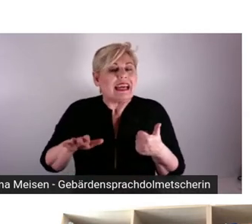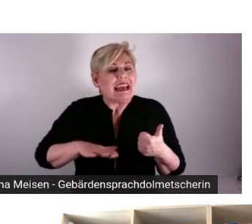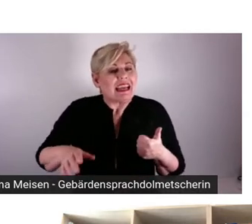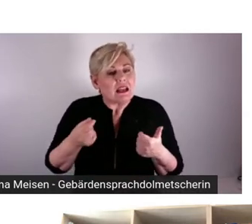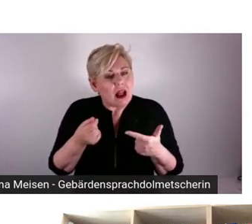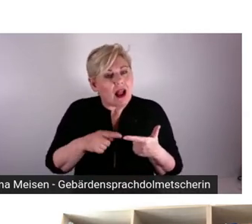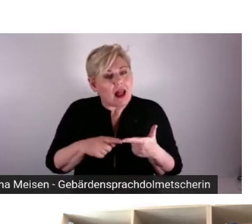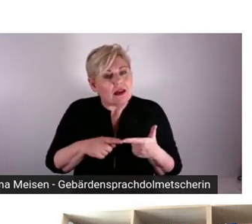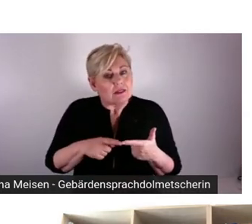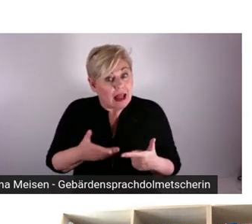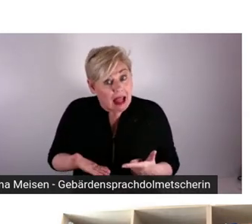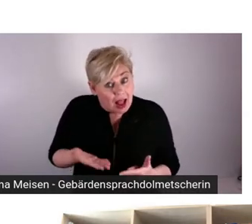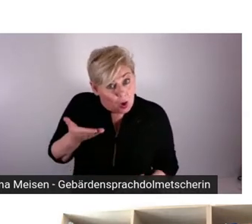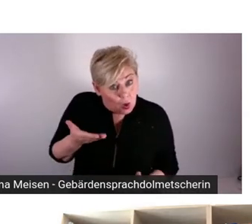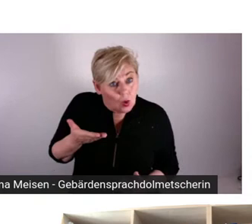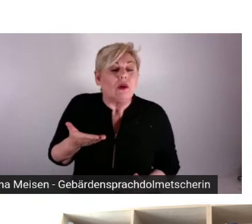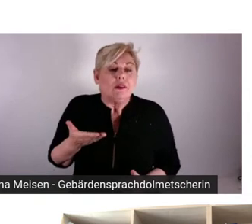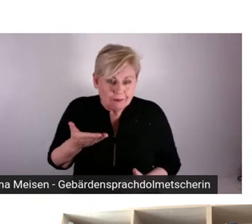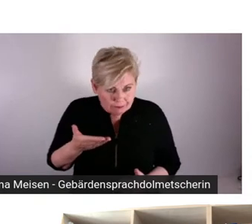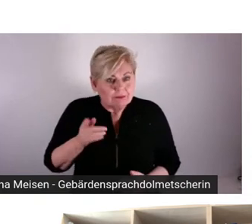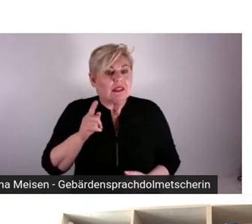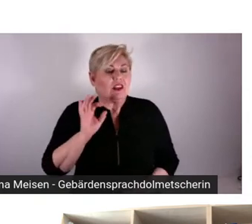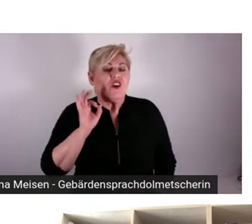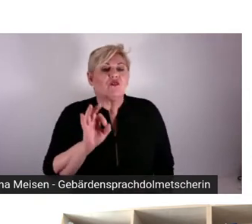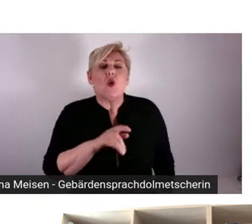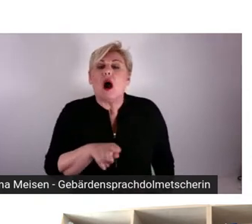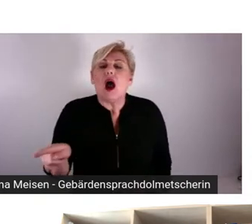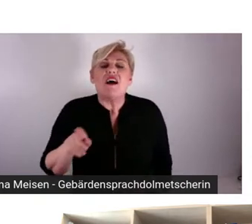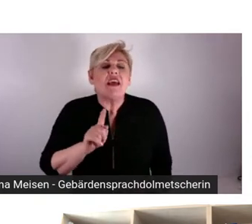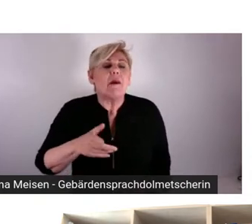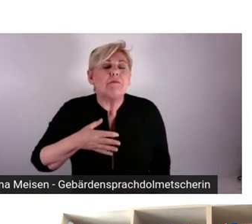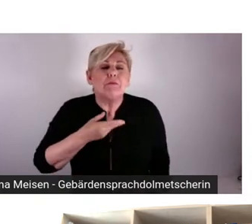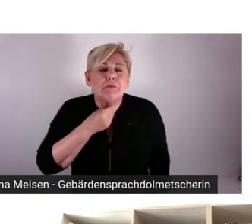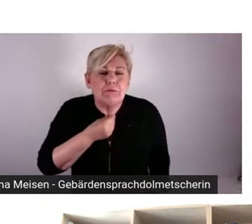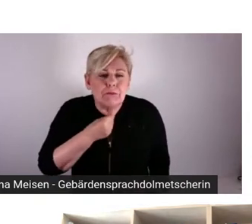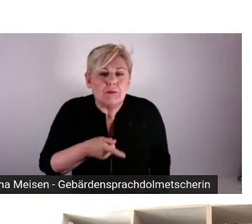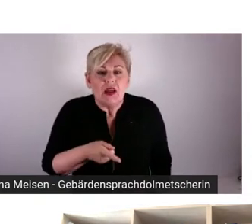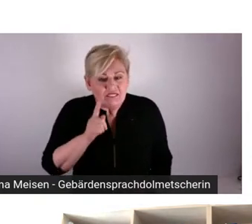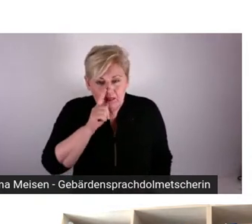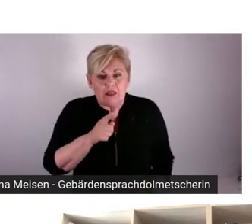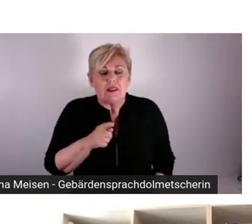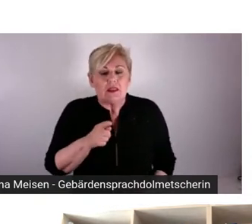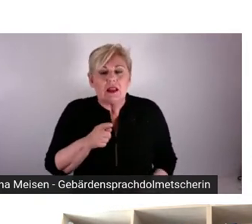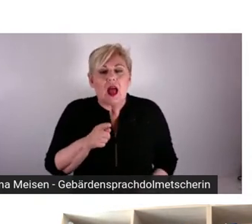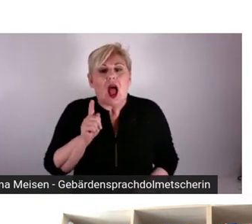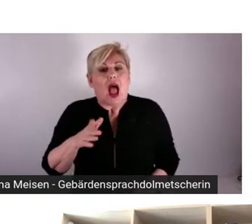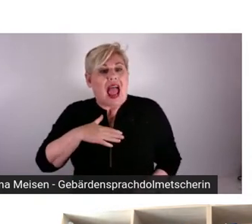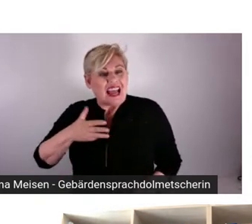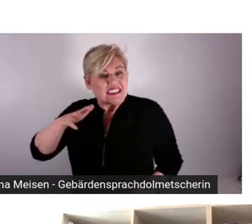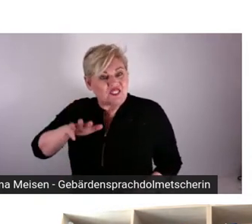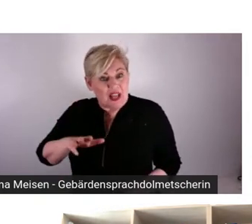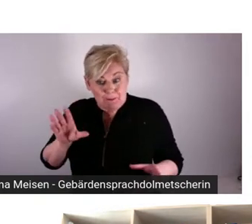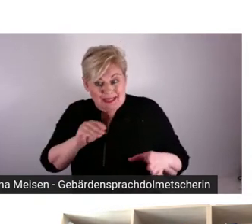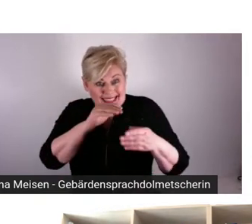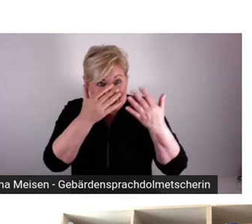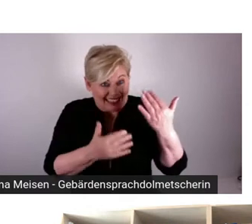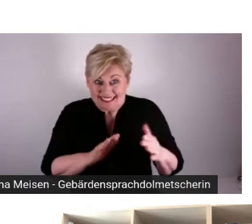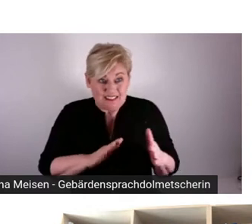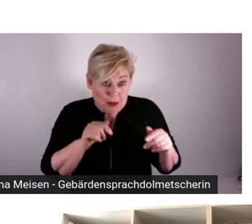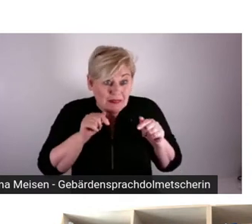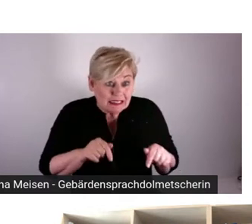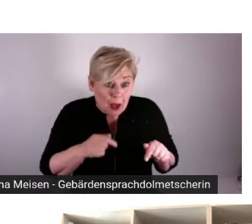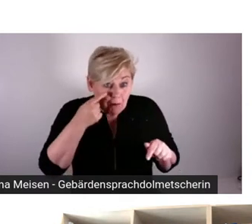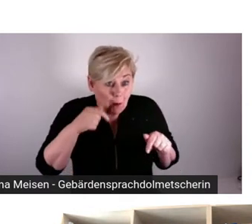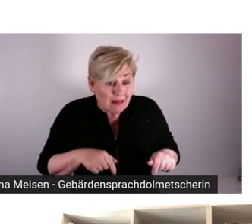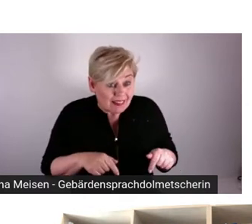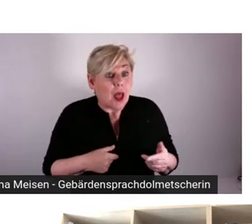hilft den Bedürftigen nur dann, wenn das natürlich nicht angerechnet wird auf den Hartz-IV-Regelsatz. Das ist ja das Problem, dass durch